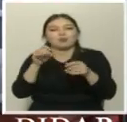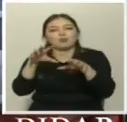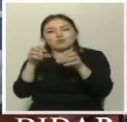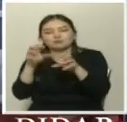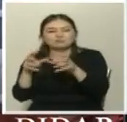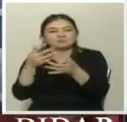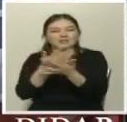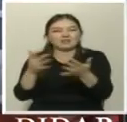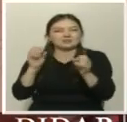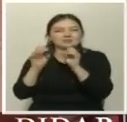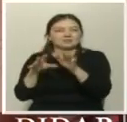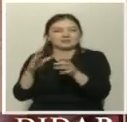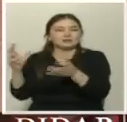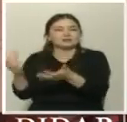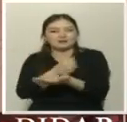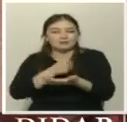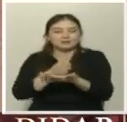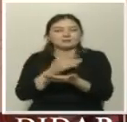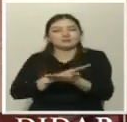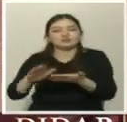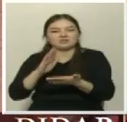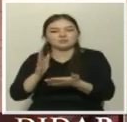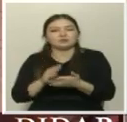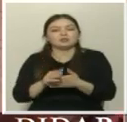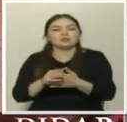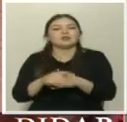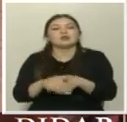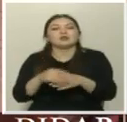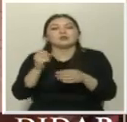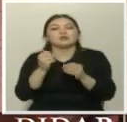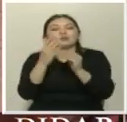атсалысуыңды сұраймын. Сенбілік күні 18 наурызынан бастап 20 мамырға дейін жалғасатын болады.